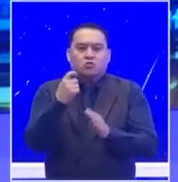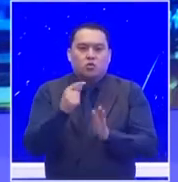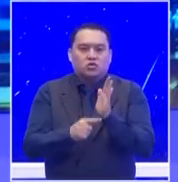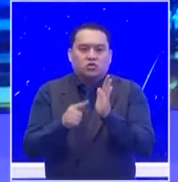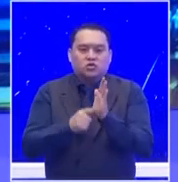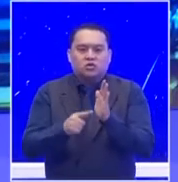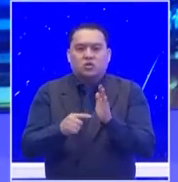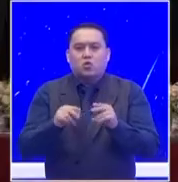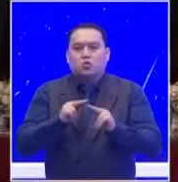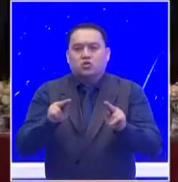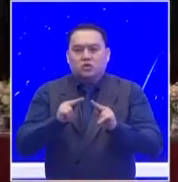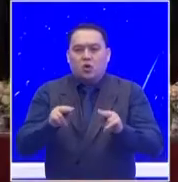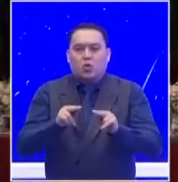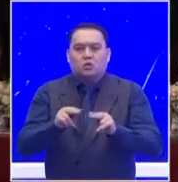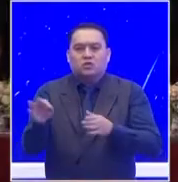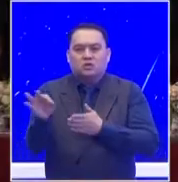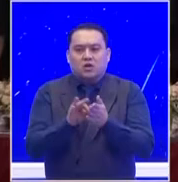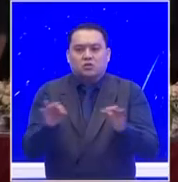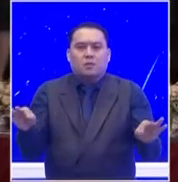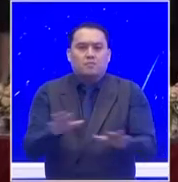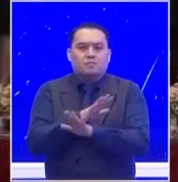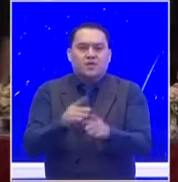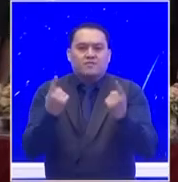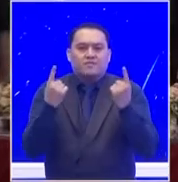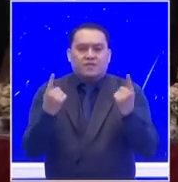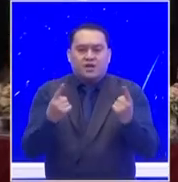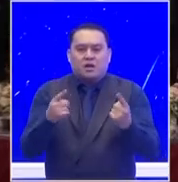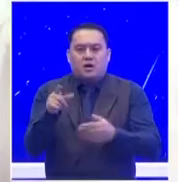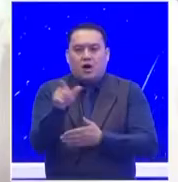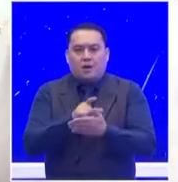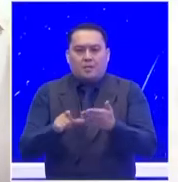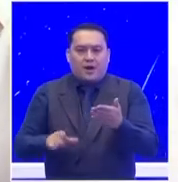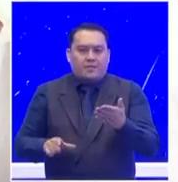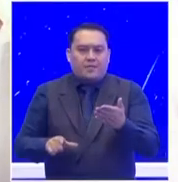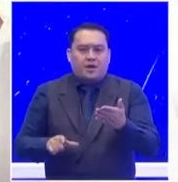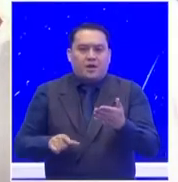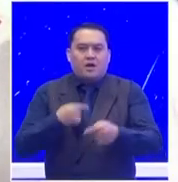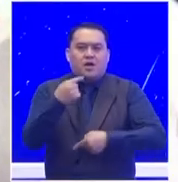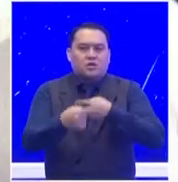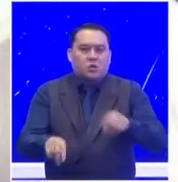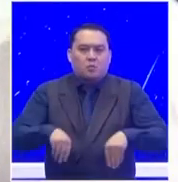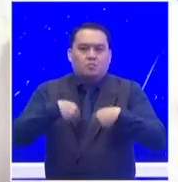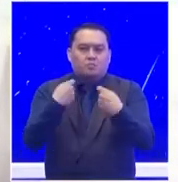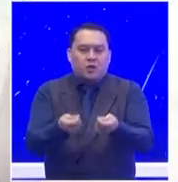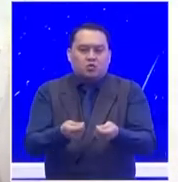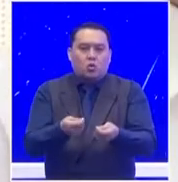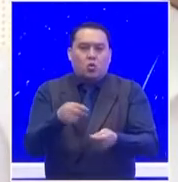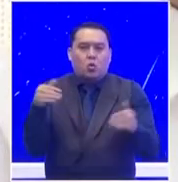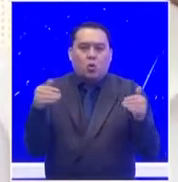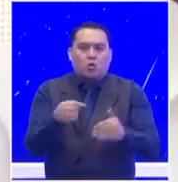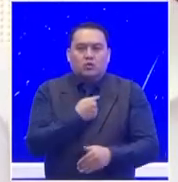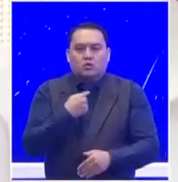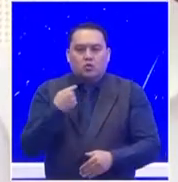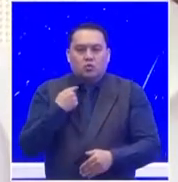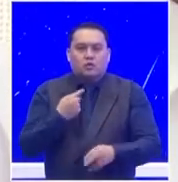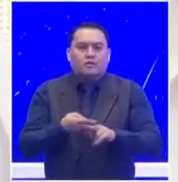160 учеников и преподавателей одновременно спели песни великого Абая «Көзімнің қарасы». Эстафету передают Политехническому колледжу города